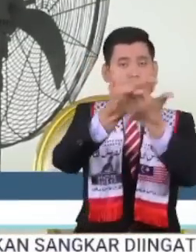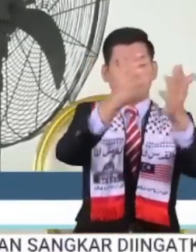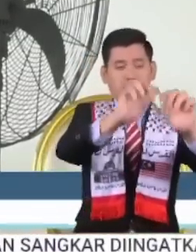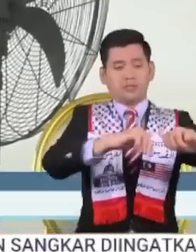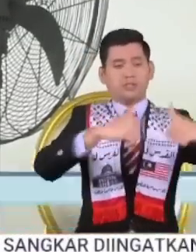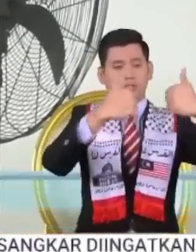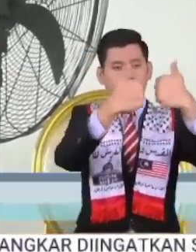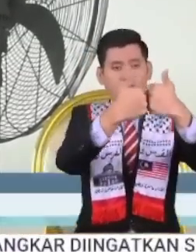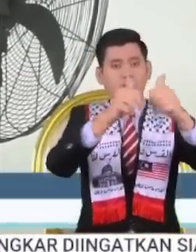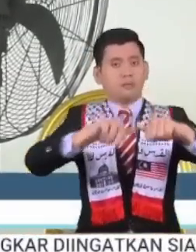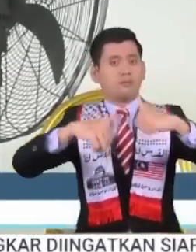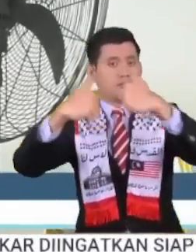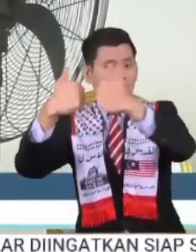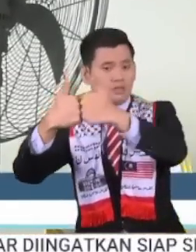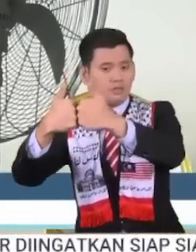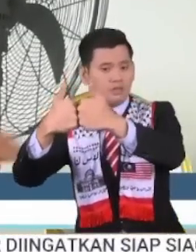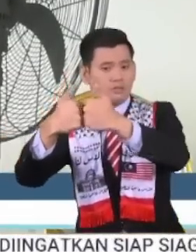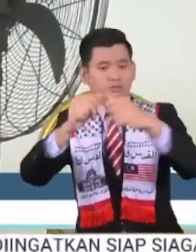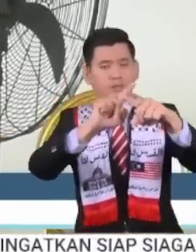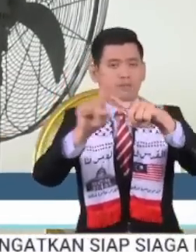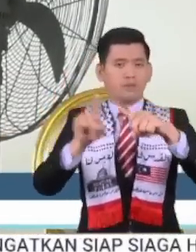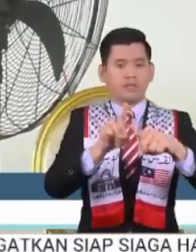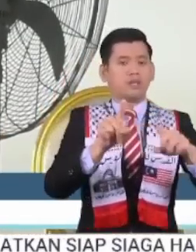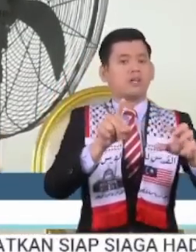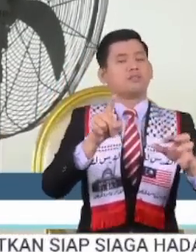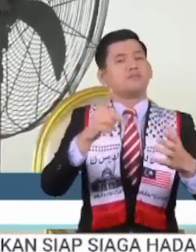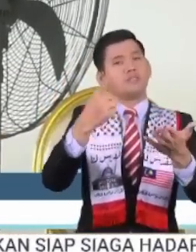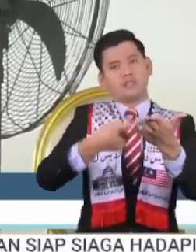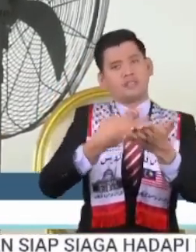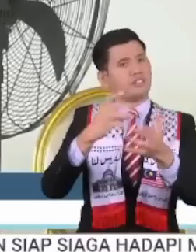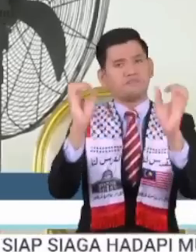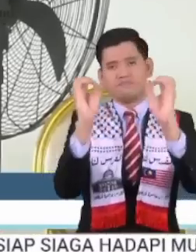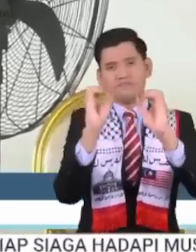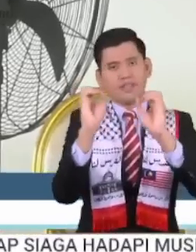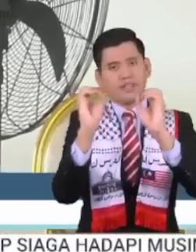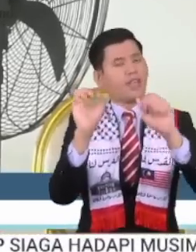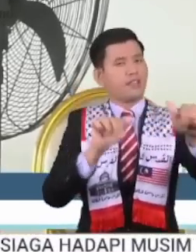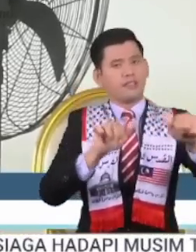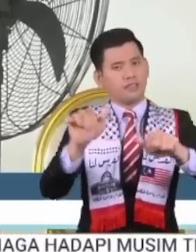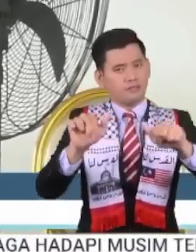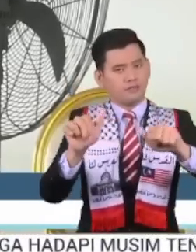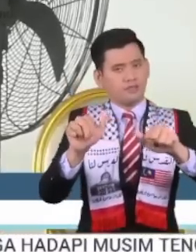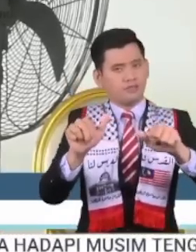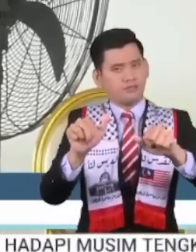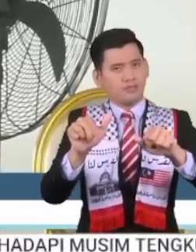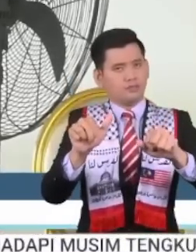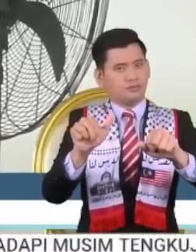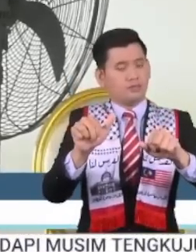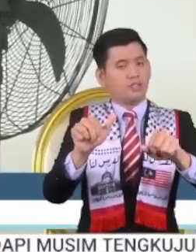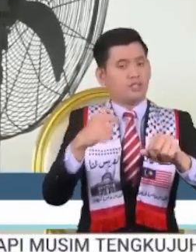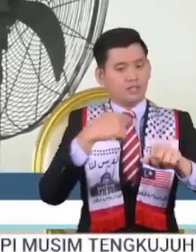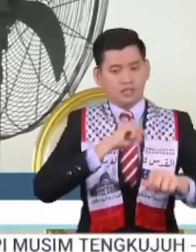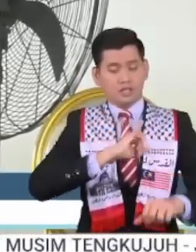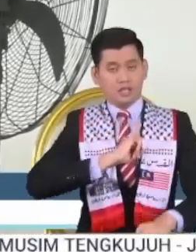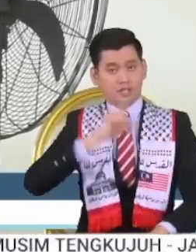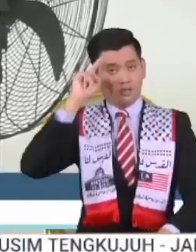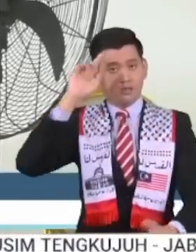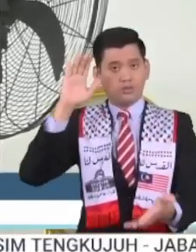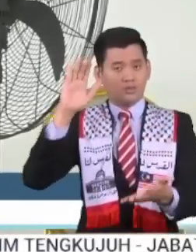persatuan, bawah persatuan ni, persatuan tu, kadang-kadang tak ada action, no action, kan? Tapi bila saya setuju juga lah,